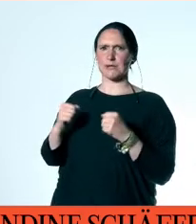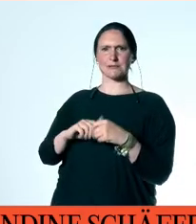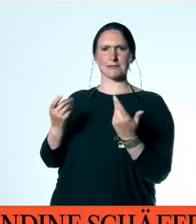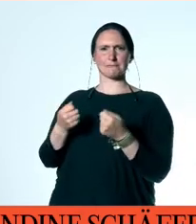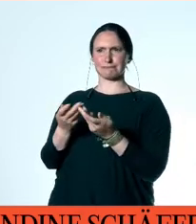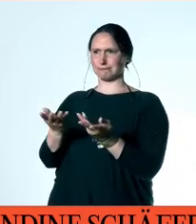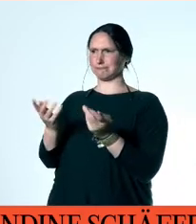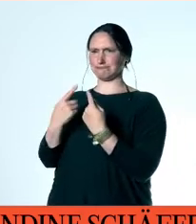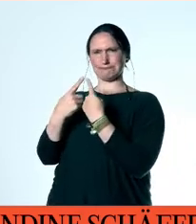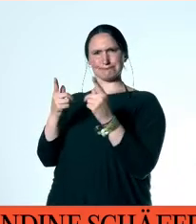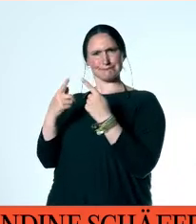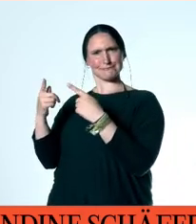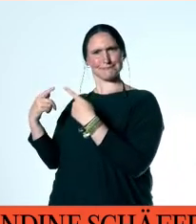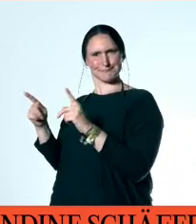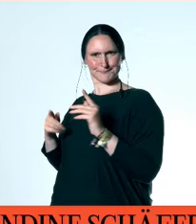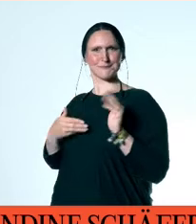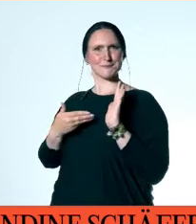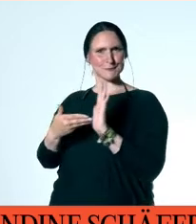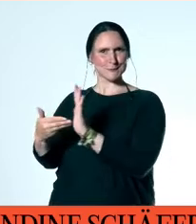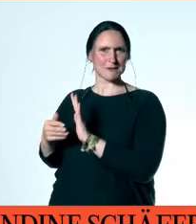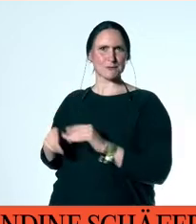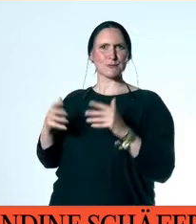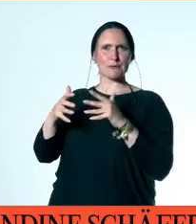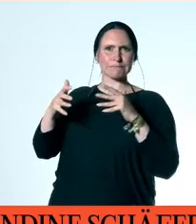generieren wir sehr, sehr viel Produktives. Das